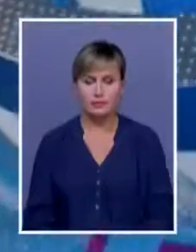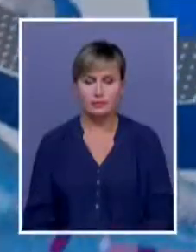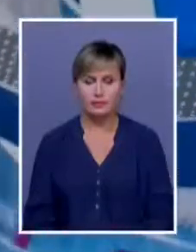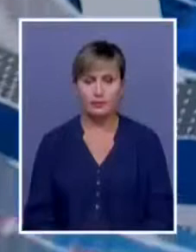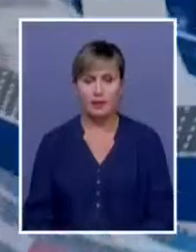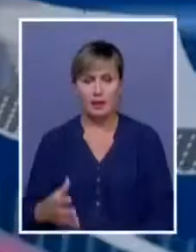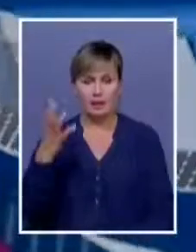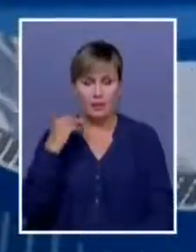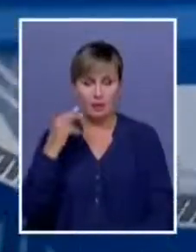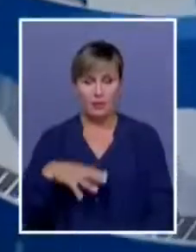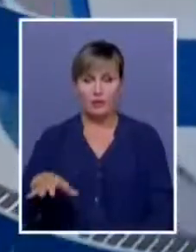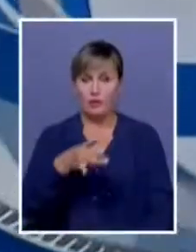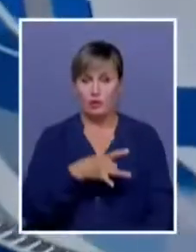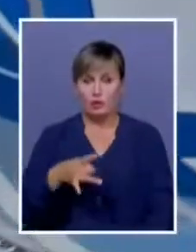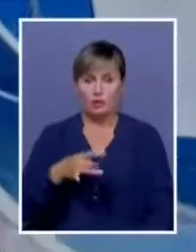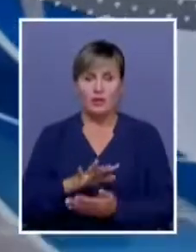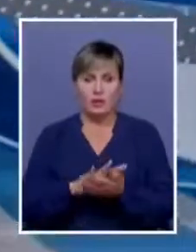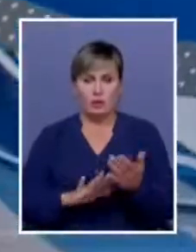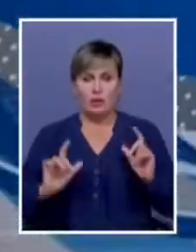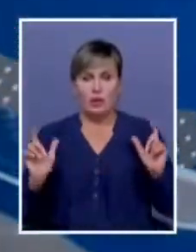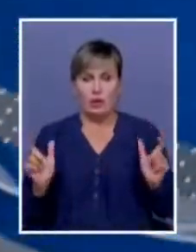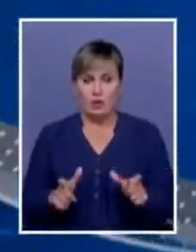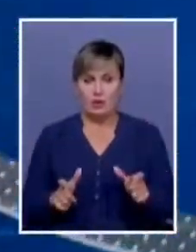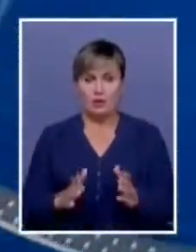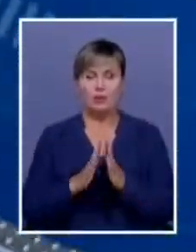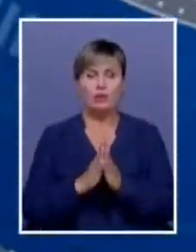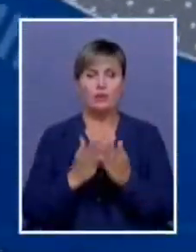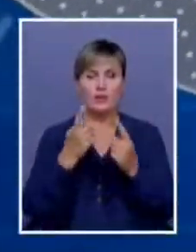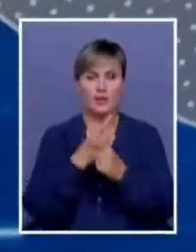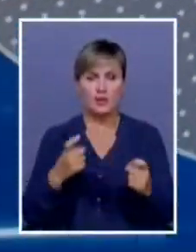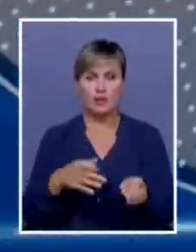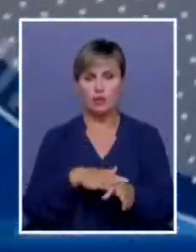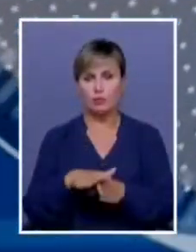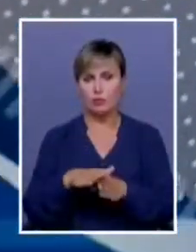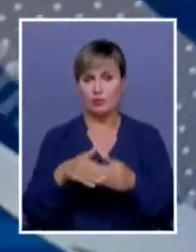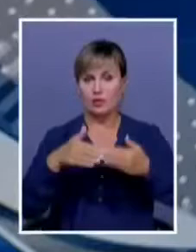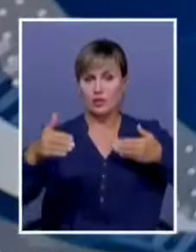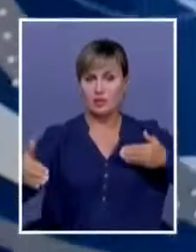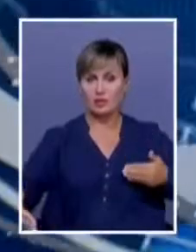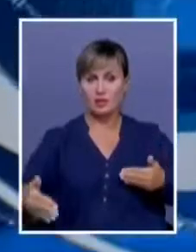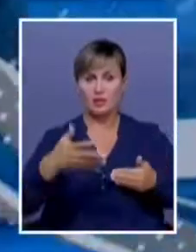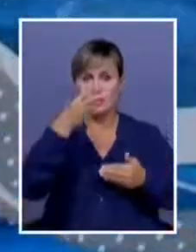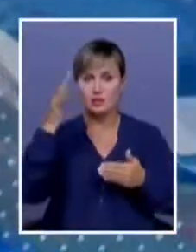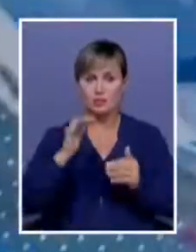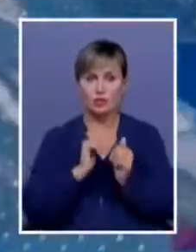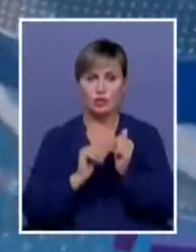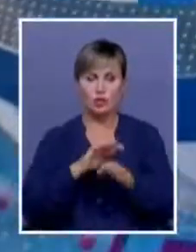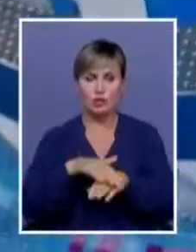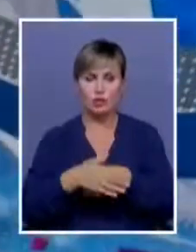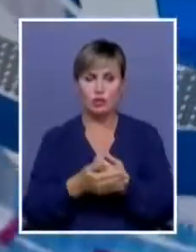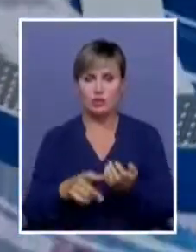В Алматы и по всей республике все еще действует карантин. Просим вас соблюдать социальную дистанцию. Не забываем чаще мыть